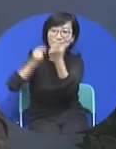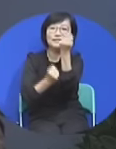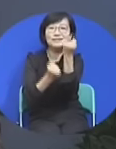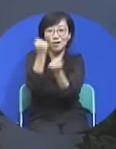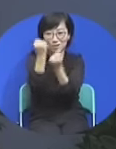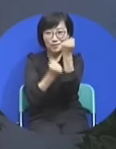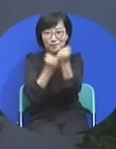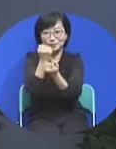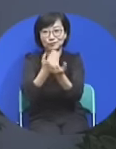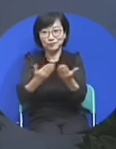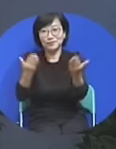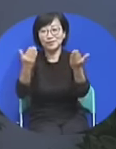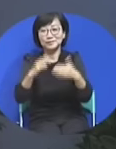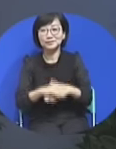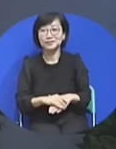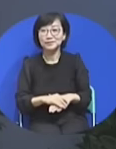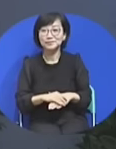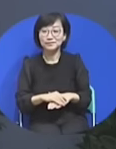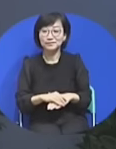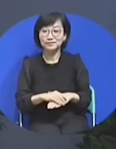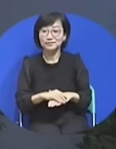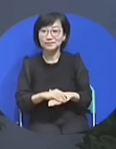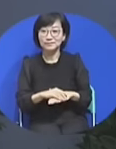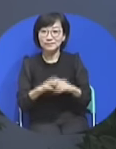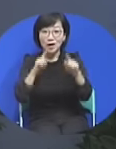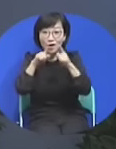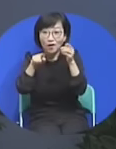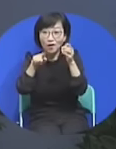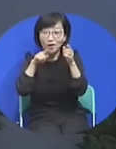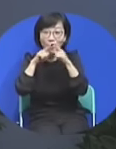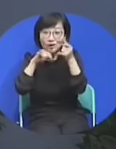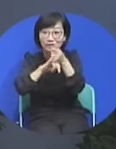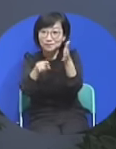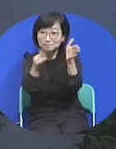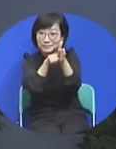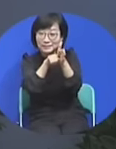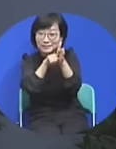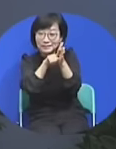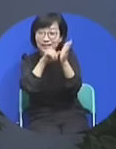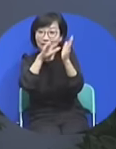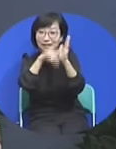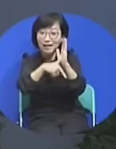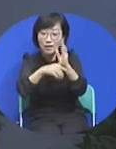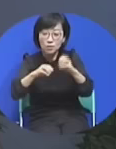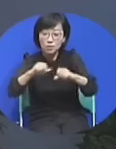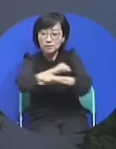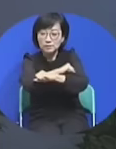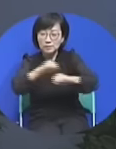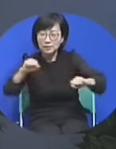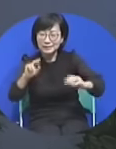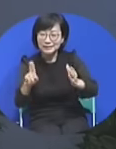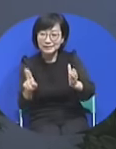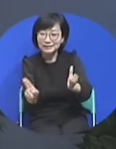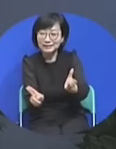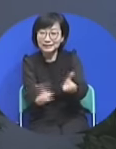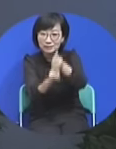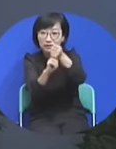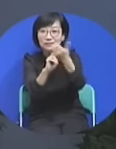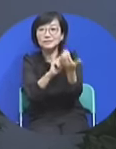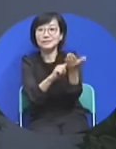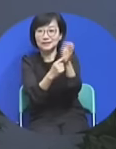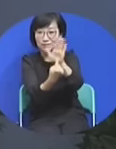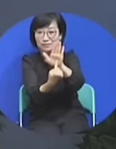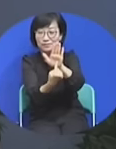about the background of heaven. 이 언약 붙잡고만 있었는데 광야에 기적이 일어났어요. They just held on to this covenant and this miracle took place in the